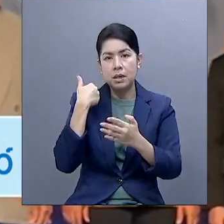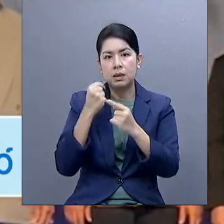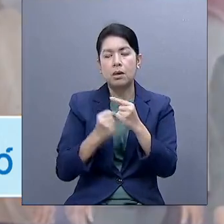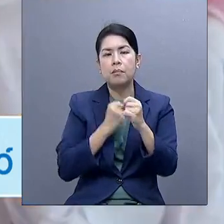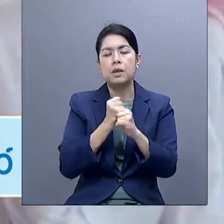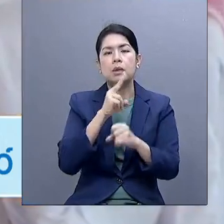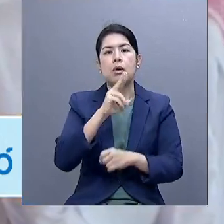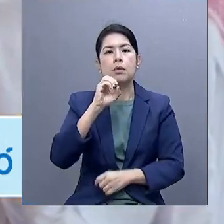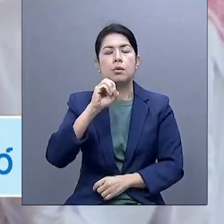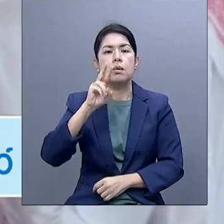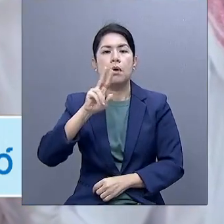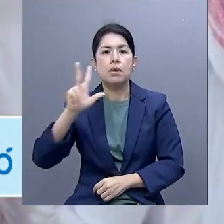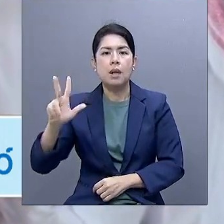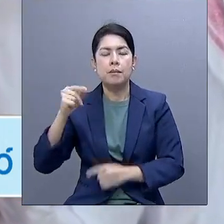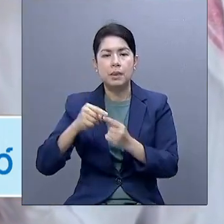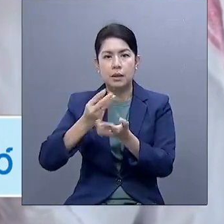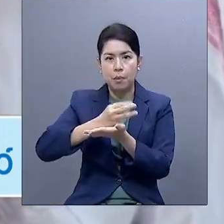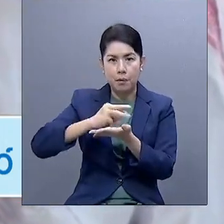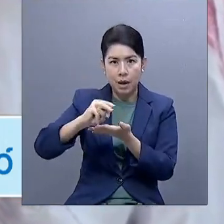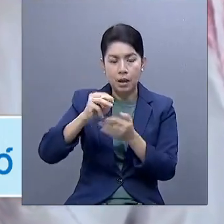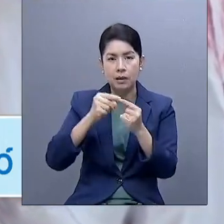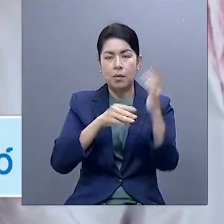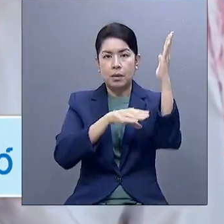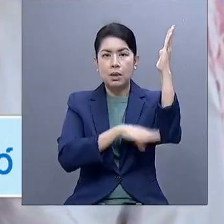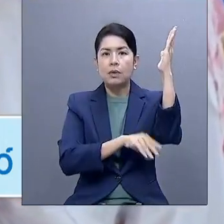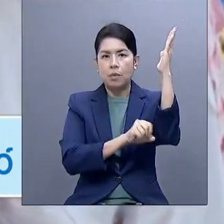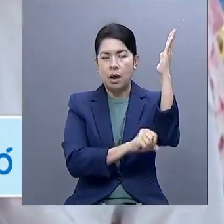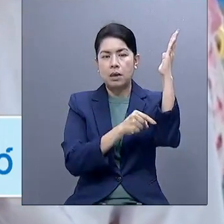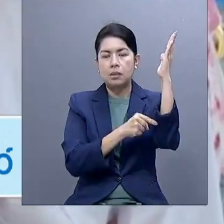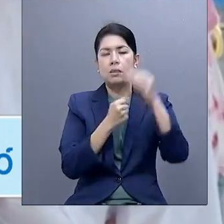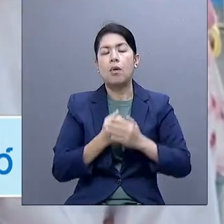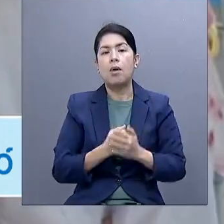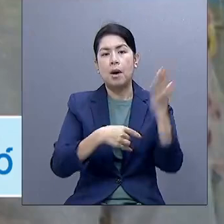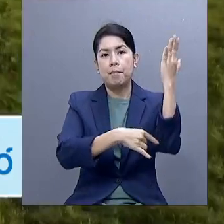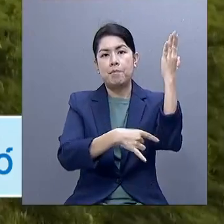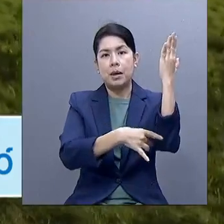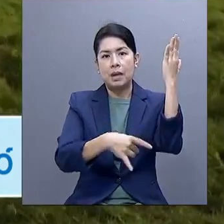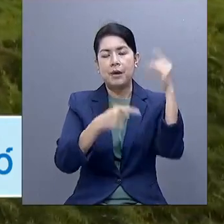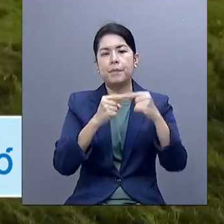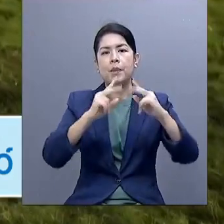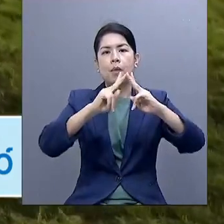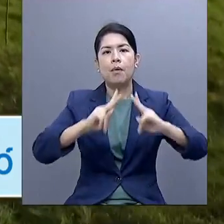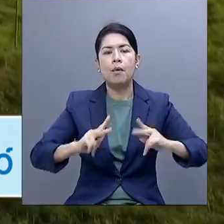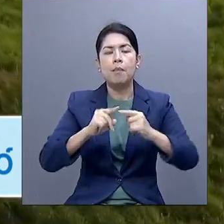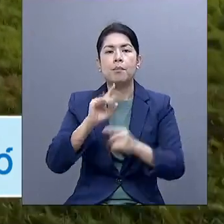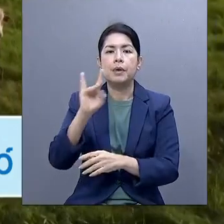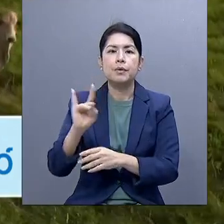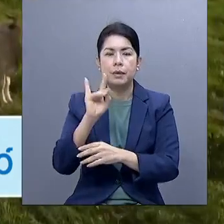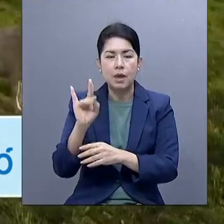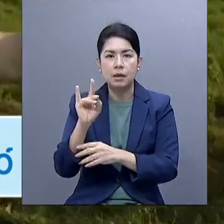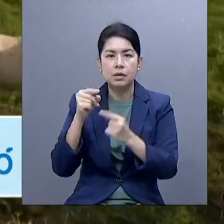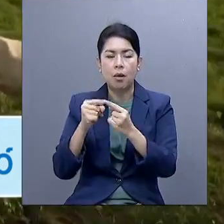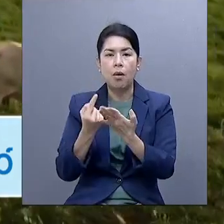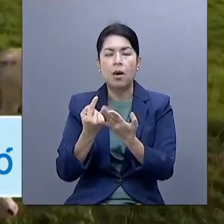2023จัดขึ้นที่มหาวิทยาลัยสงขลานครินทร์วิทยาเขตหาดใหญ่โดยกรมปศุสัตว์เข้าร่วมการจัดนิทรรศการในแนว